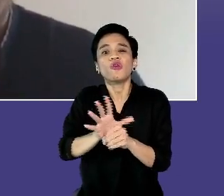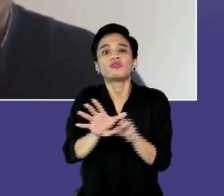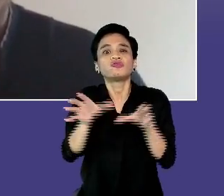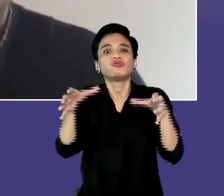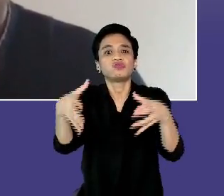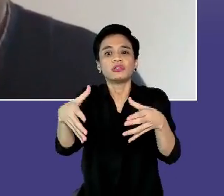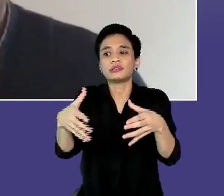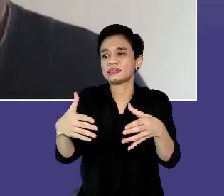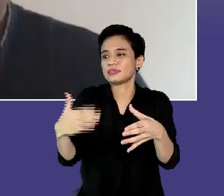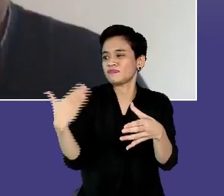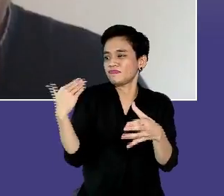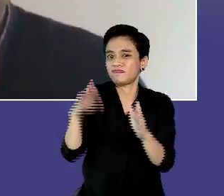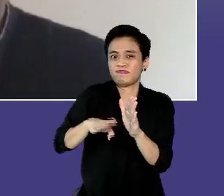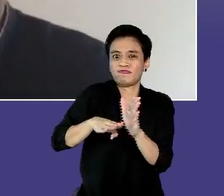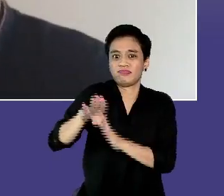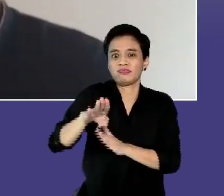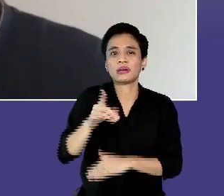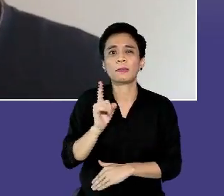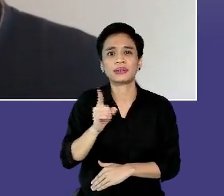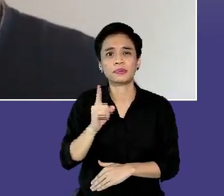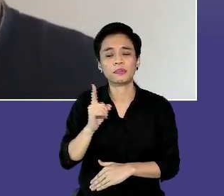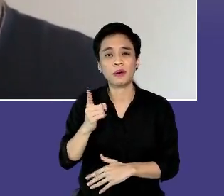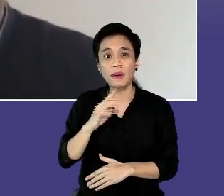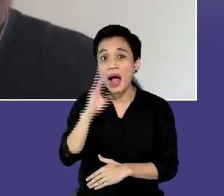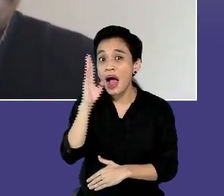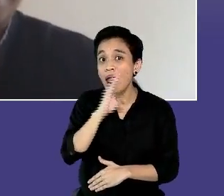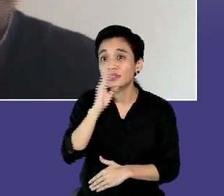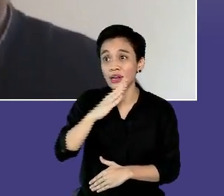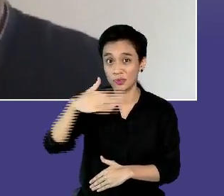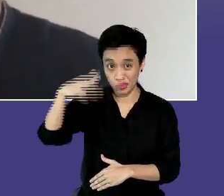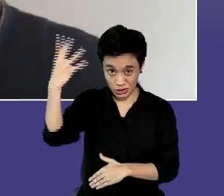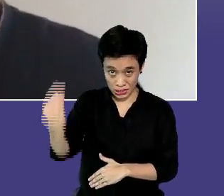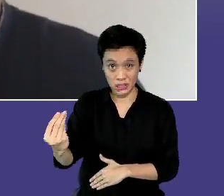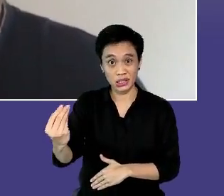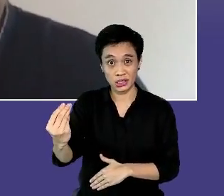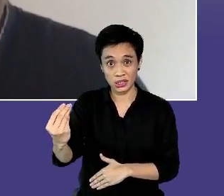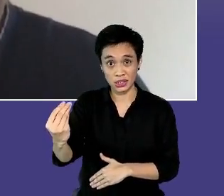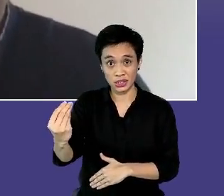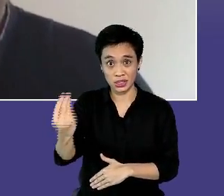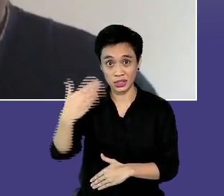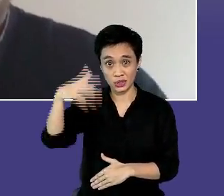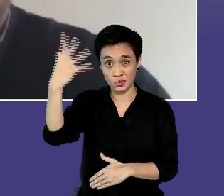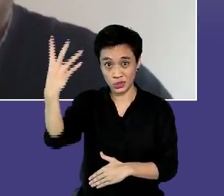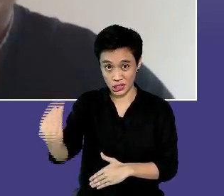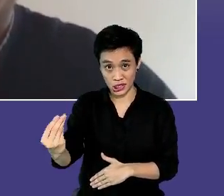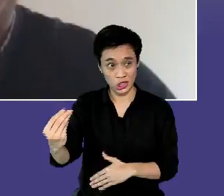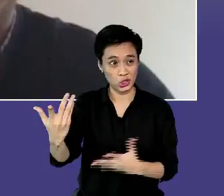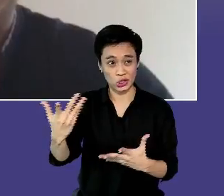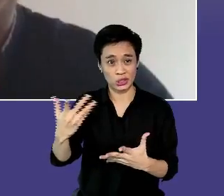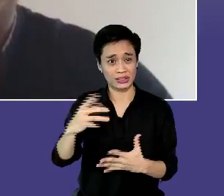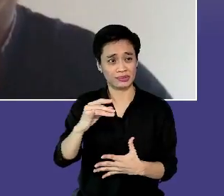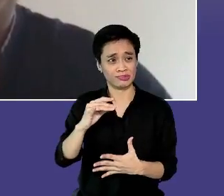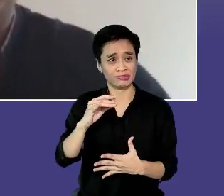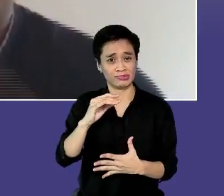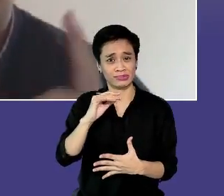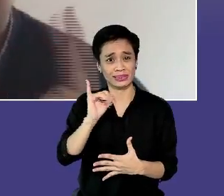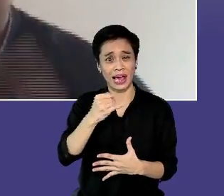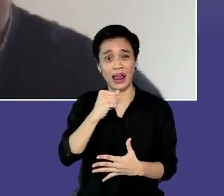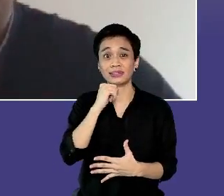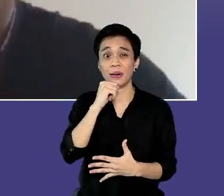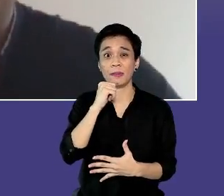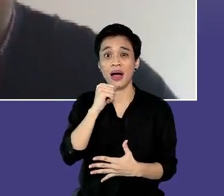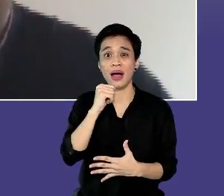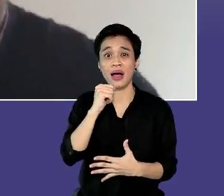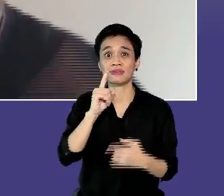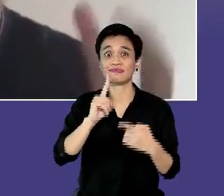terjadi belakangan ini? Apakah mudik salah satu penyebab utamanya? Dan apa atau siapa yang salah dalam hal ini, Prof? Itu pertanyaan